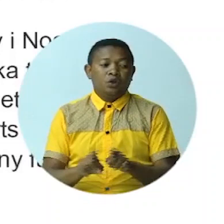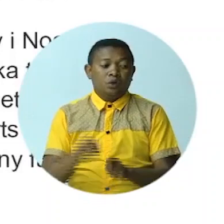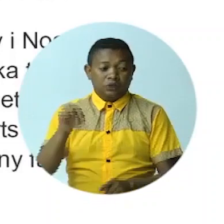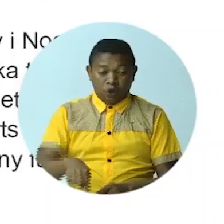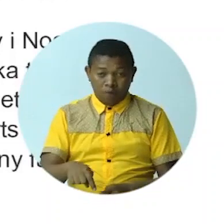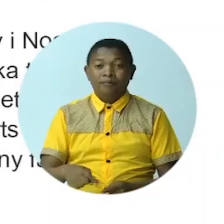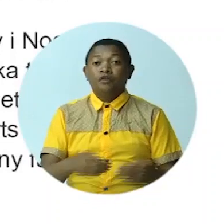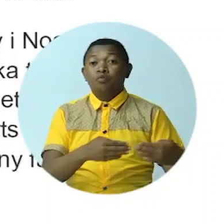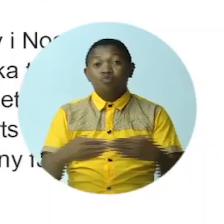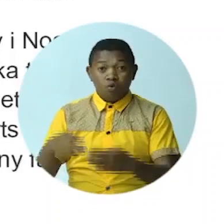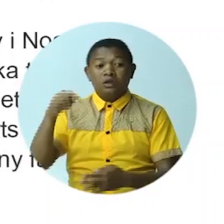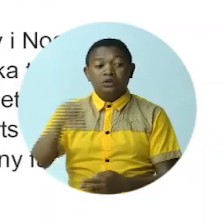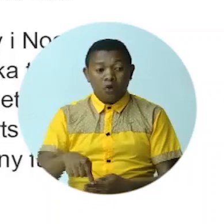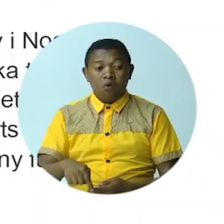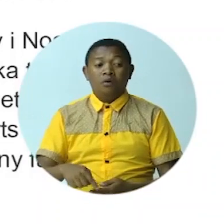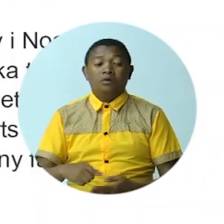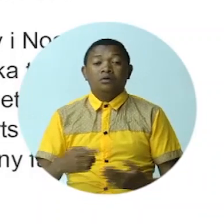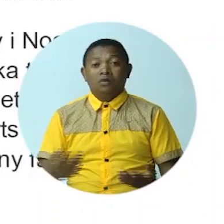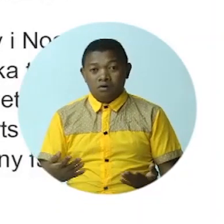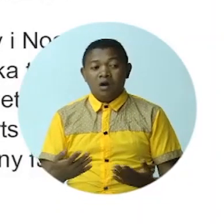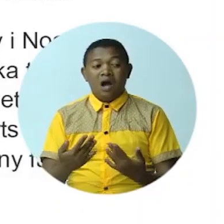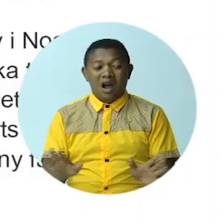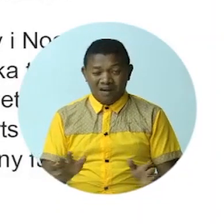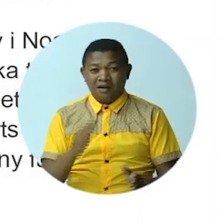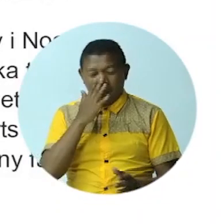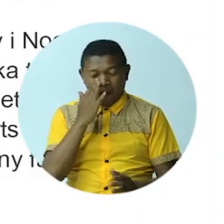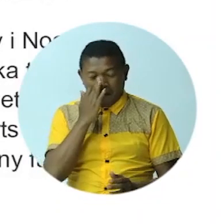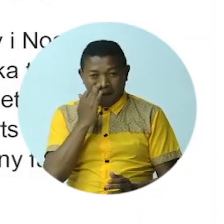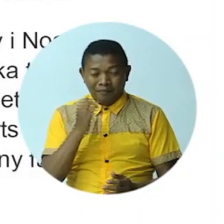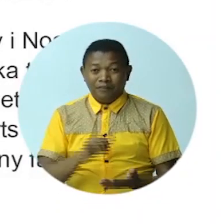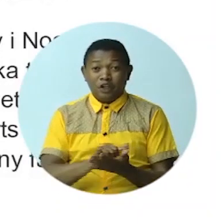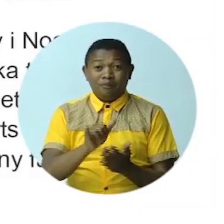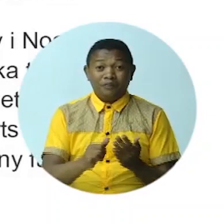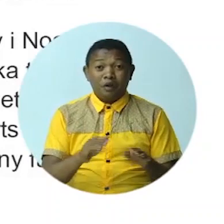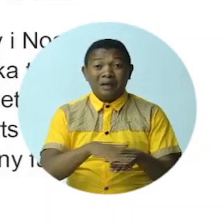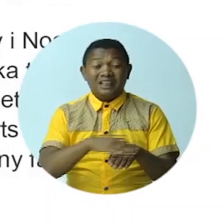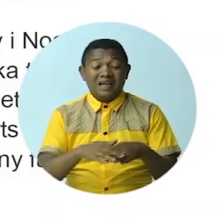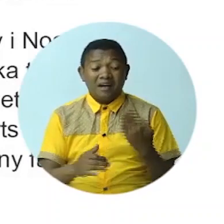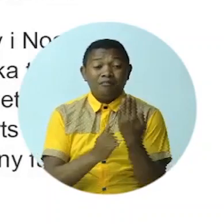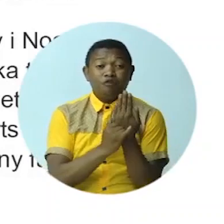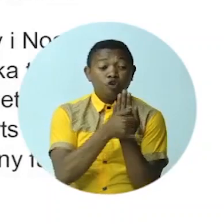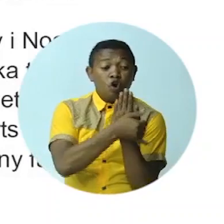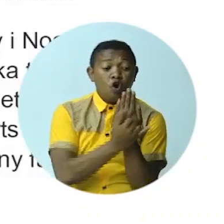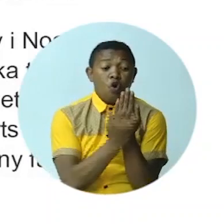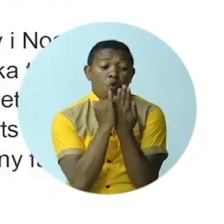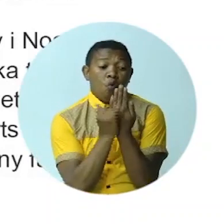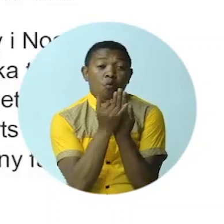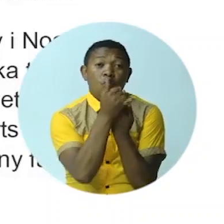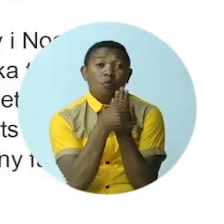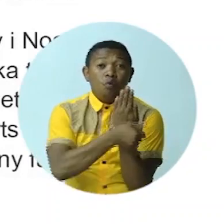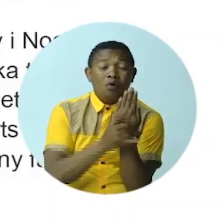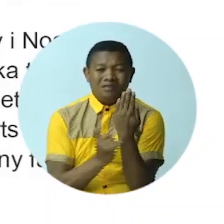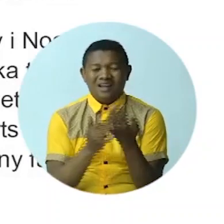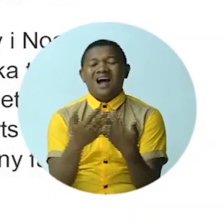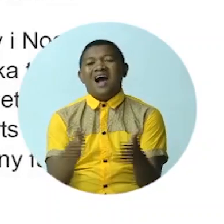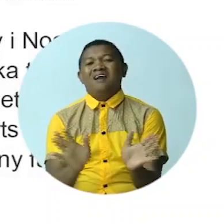Madagasikara fa kosa ny mpandeha rehetra mba hisorohana ny tsy fipartahan'ny valana aretina dia